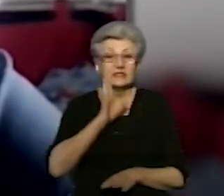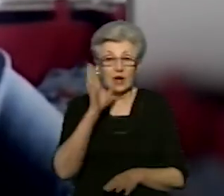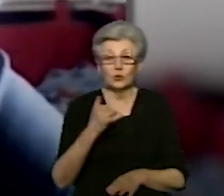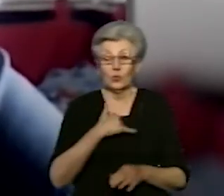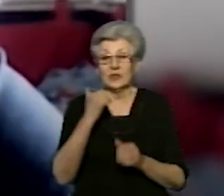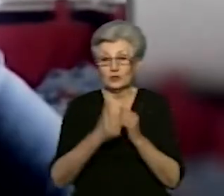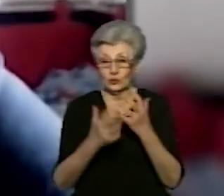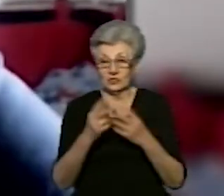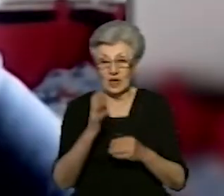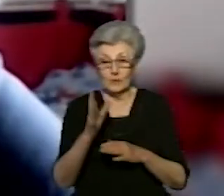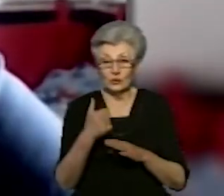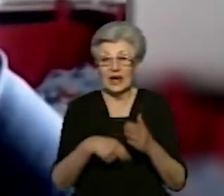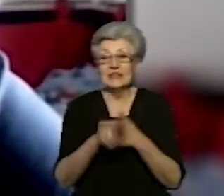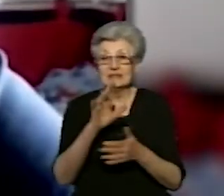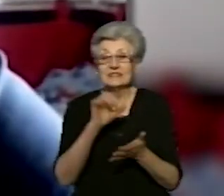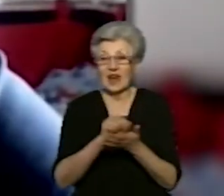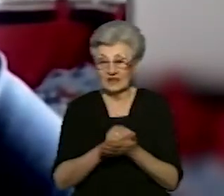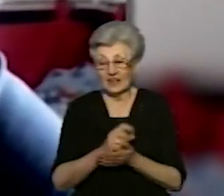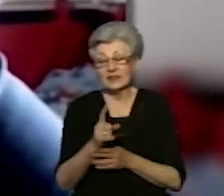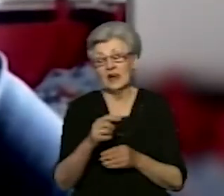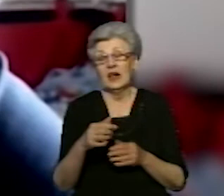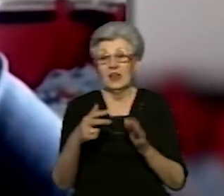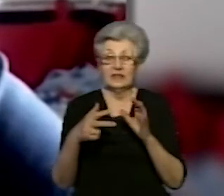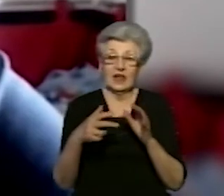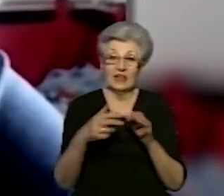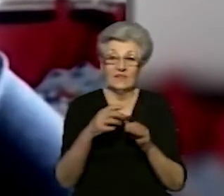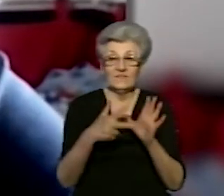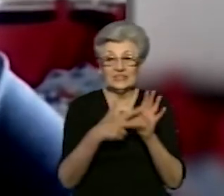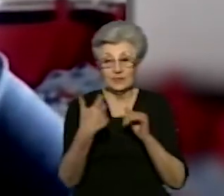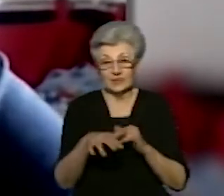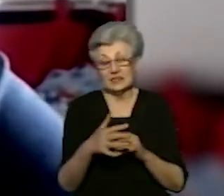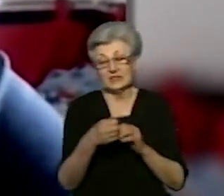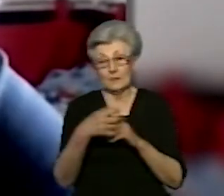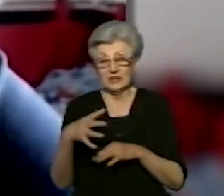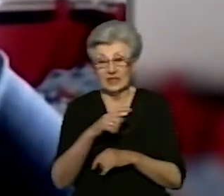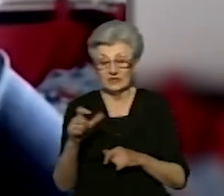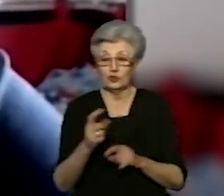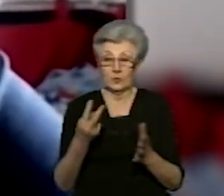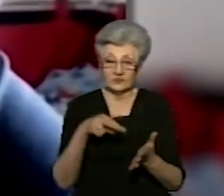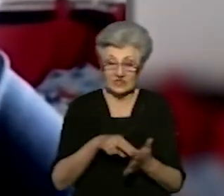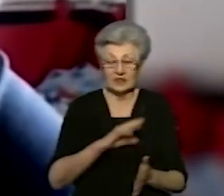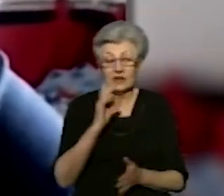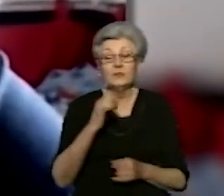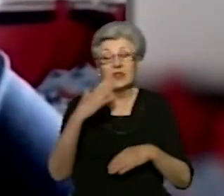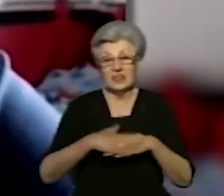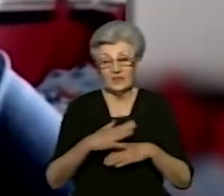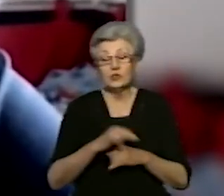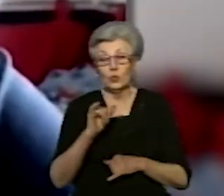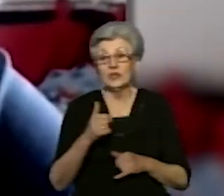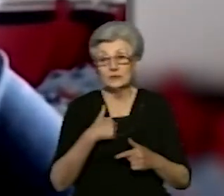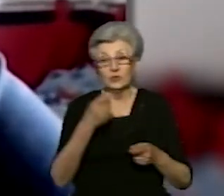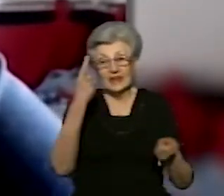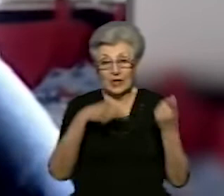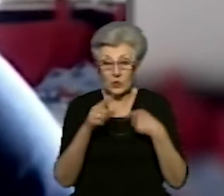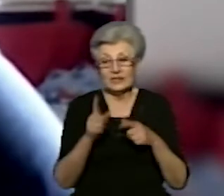дня зарядка 8:30 на хвилин 15-20, для того, щоб збадріться, рано встати. І ввечері в нас будуть теоретичні або